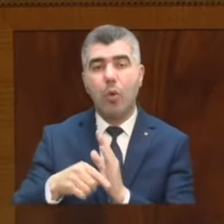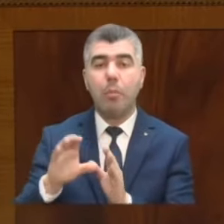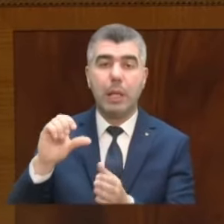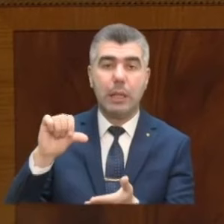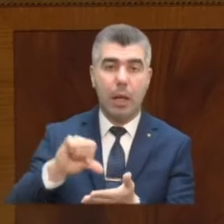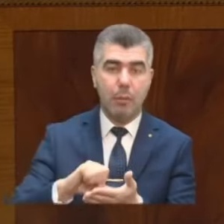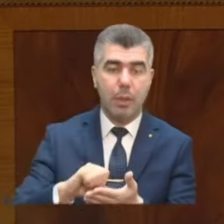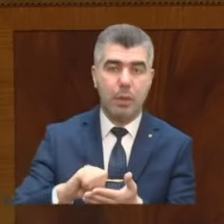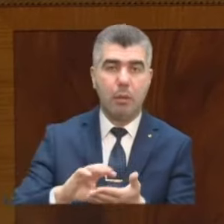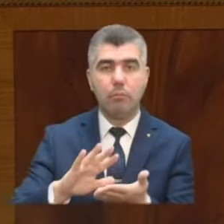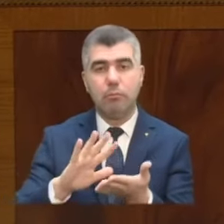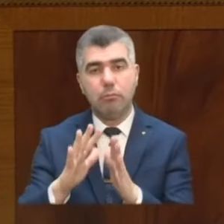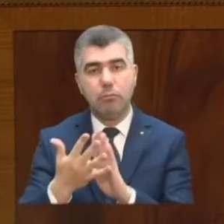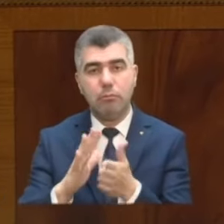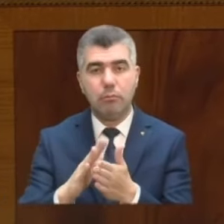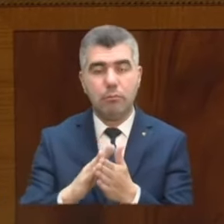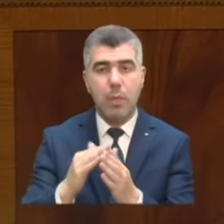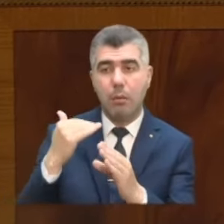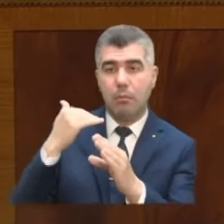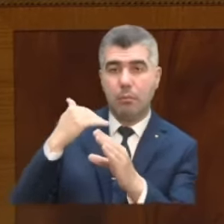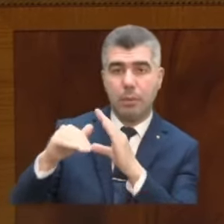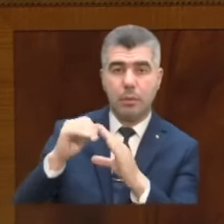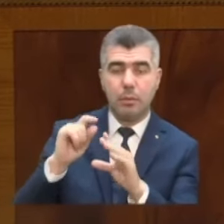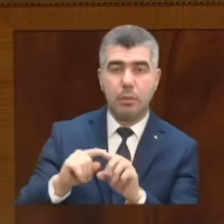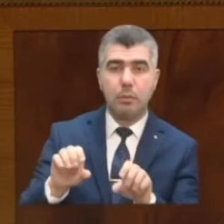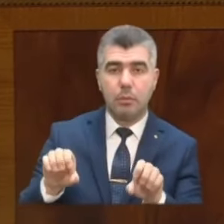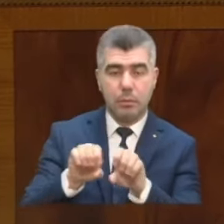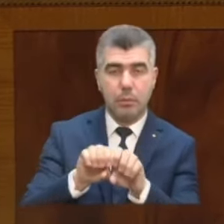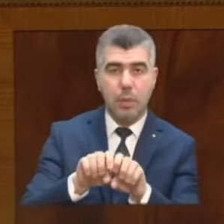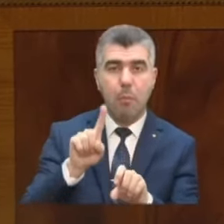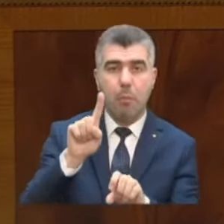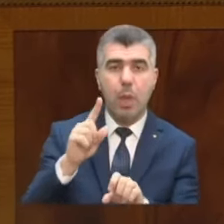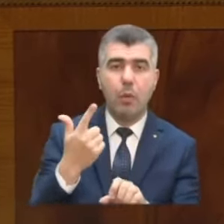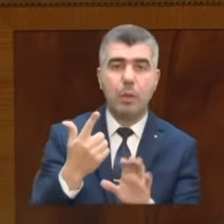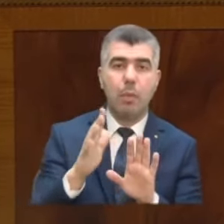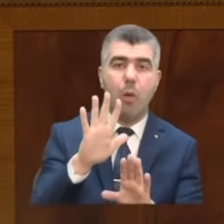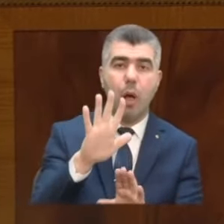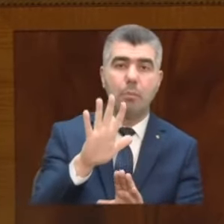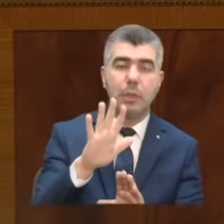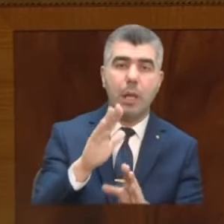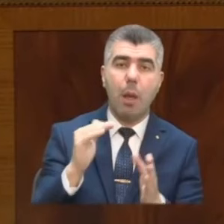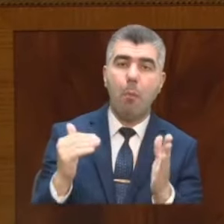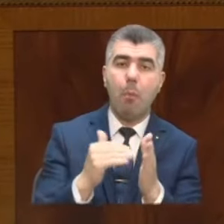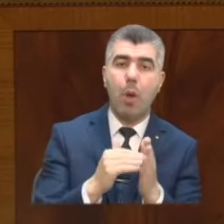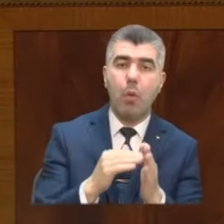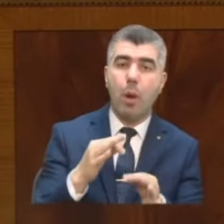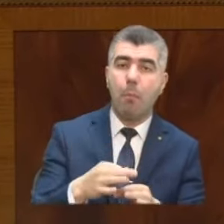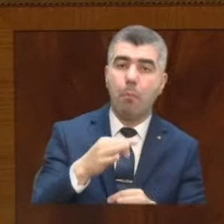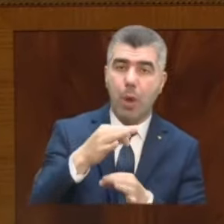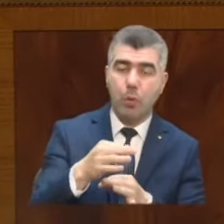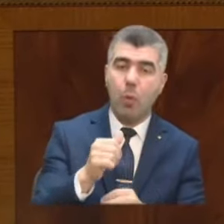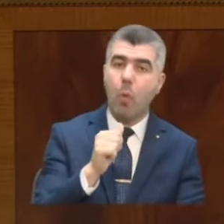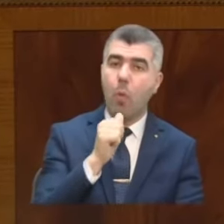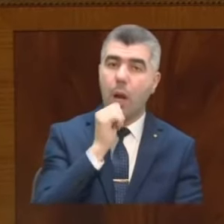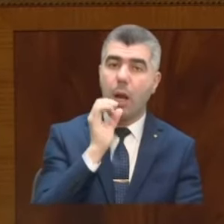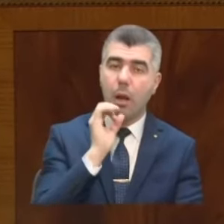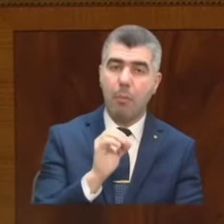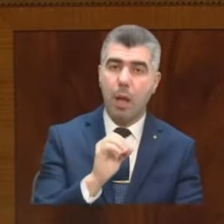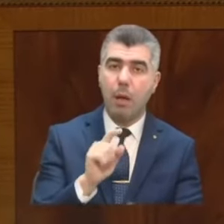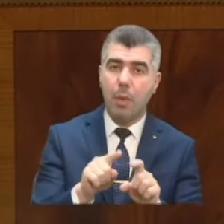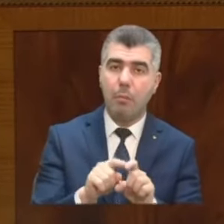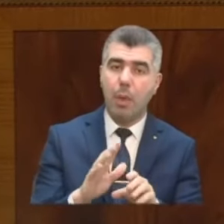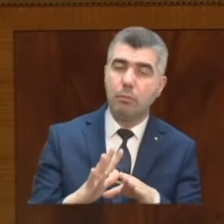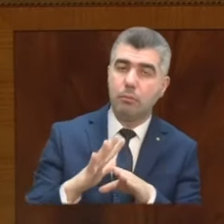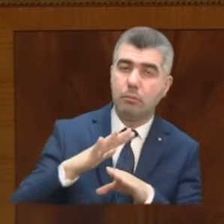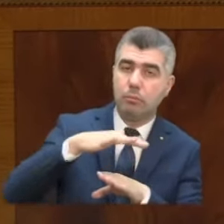تم تحويل الى اليوم 157 مليون متر مكعب المياه من سد المنع